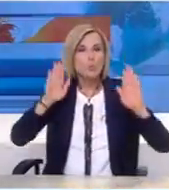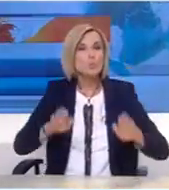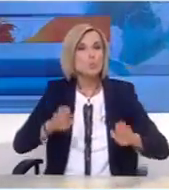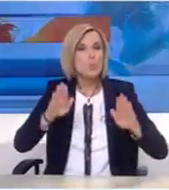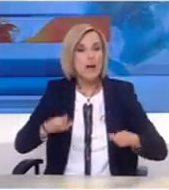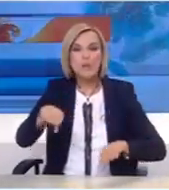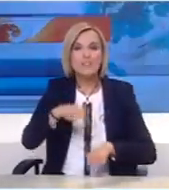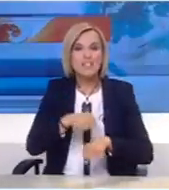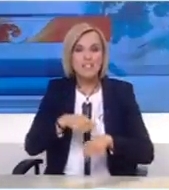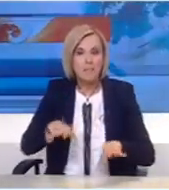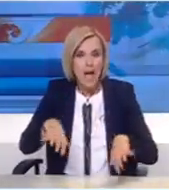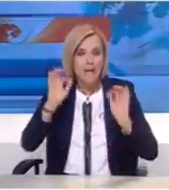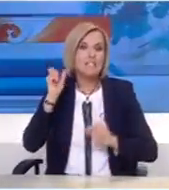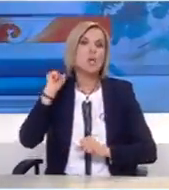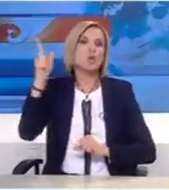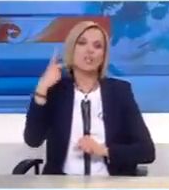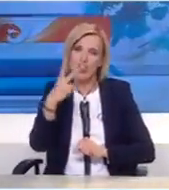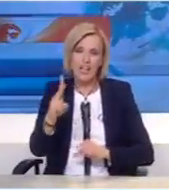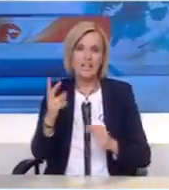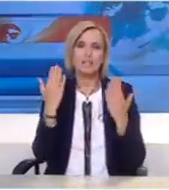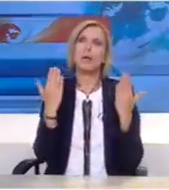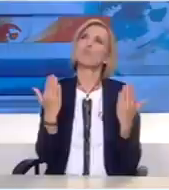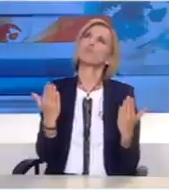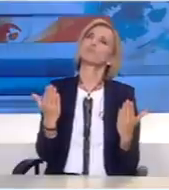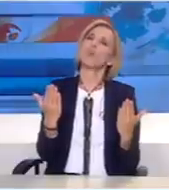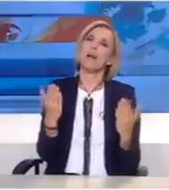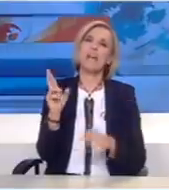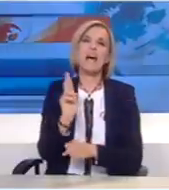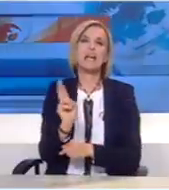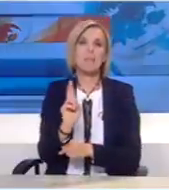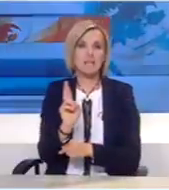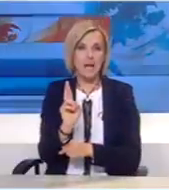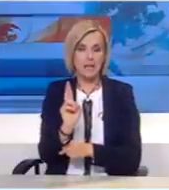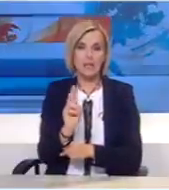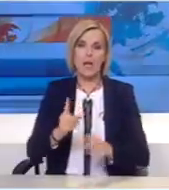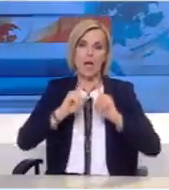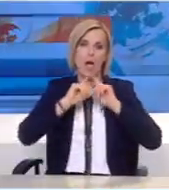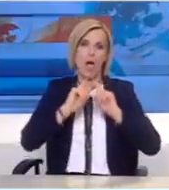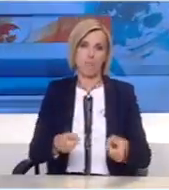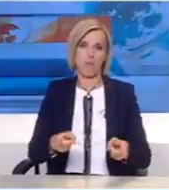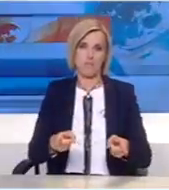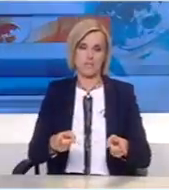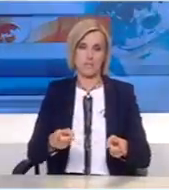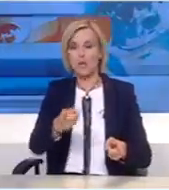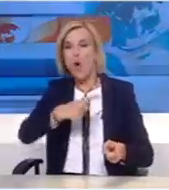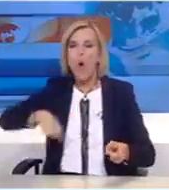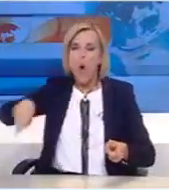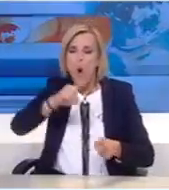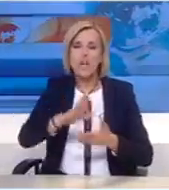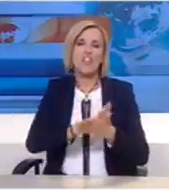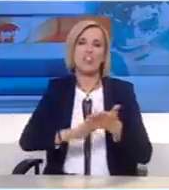θρήσκευμα που γιορτάζουν από σήμερα το Ραμαζάνι και να υπενθυμίσω την κοινή υπουργική απόφαση η οποία ισχύει για όλα τα δόγματα και όλες τις